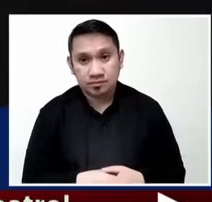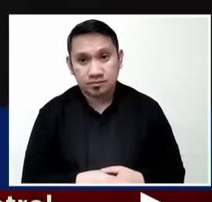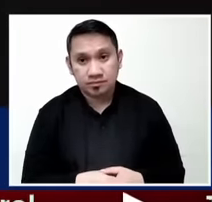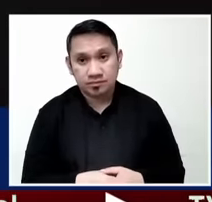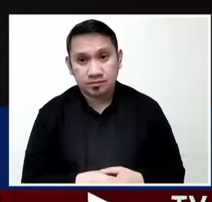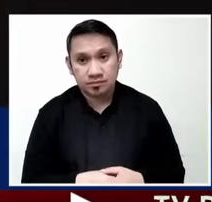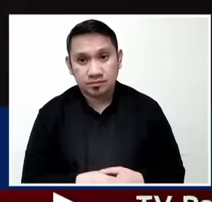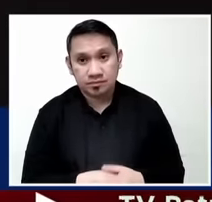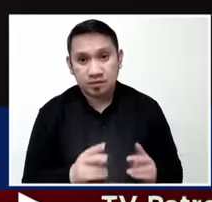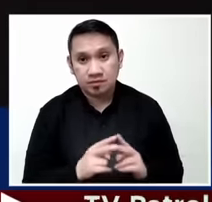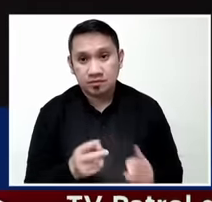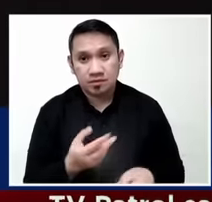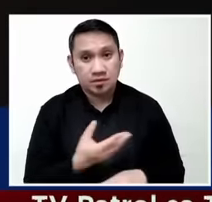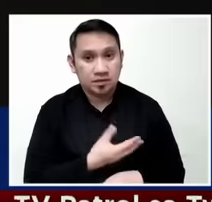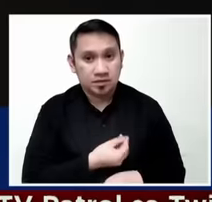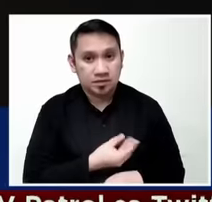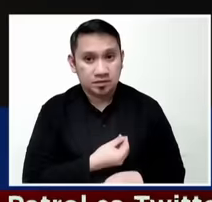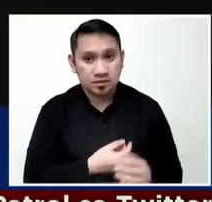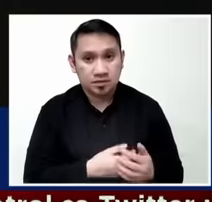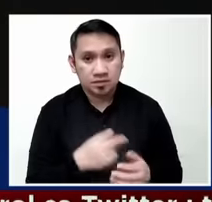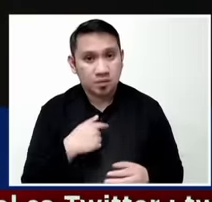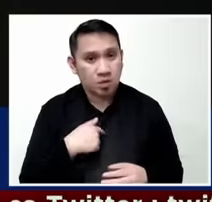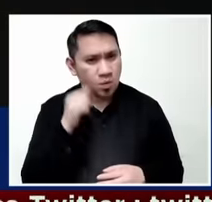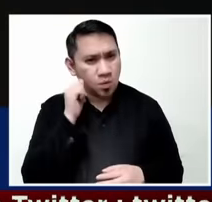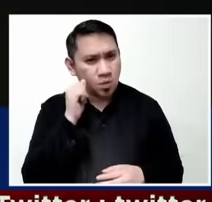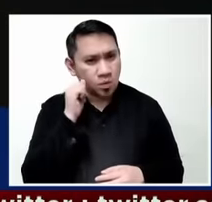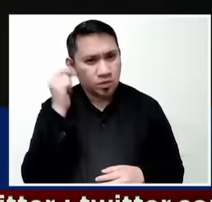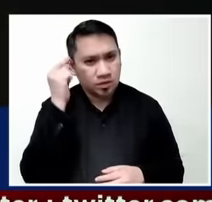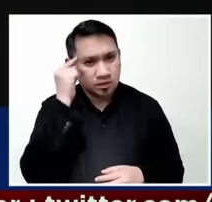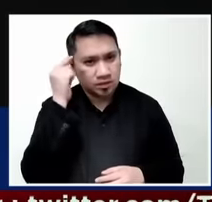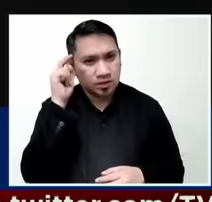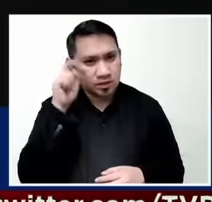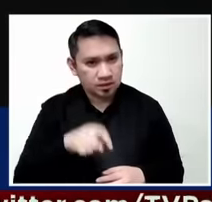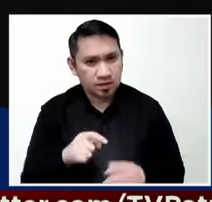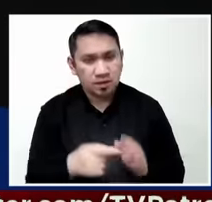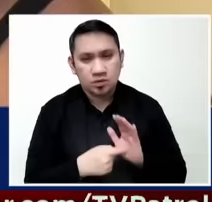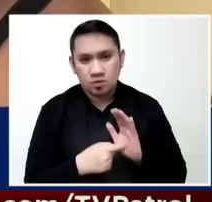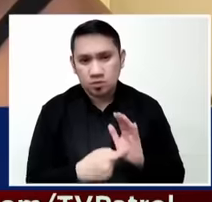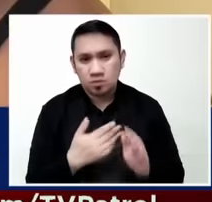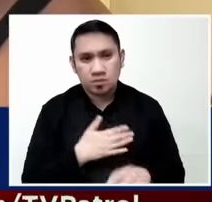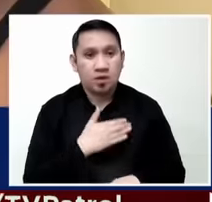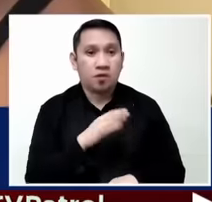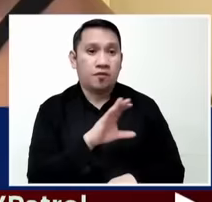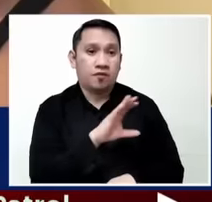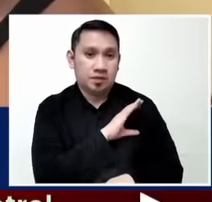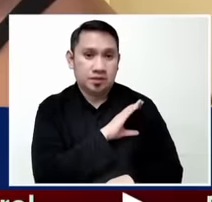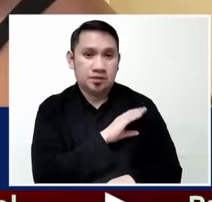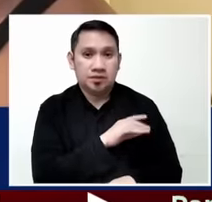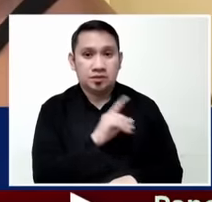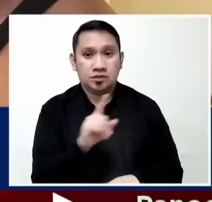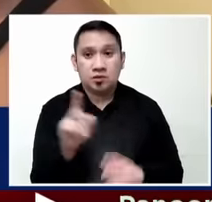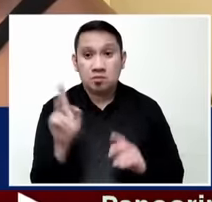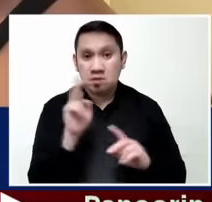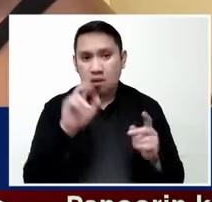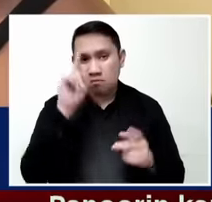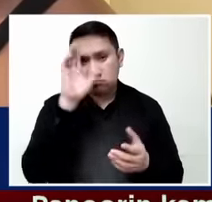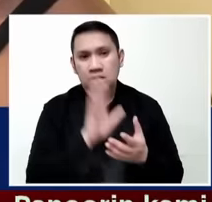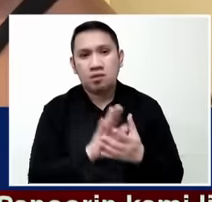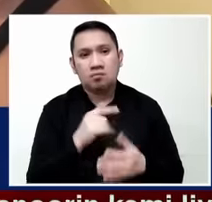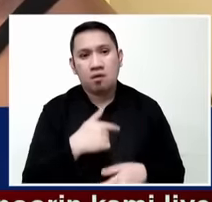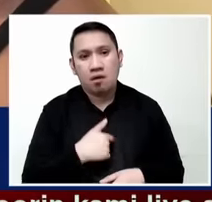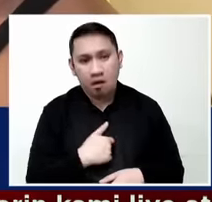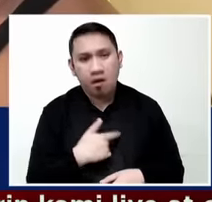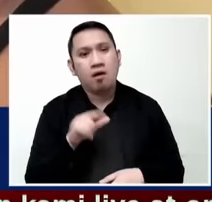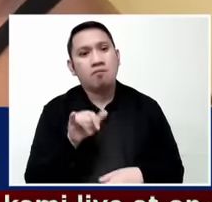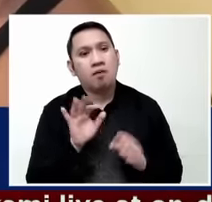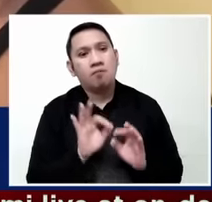Nervous po ako, pero ang lagi kong iniisip, kailangan ko ipakita yung kumpiyansa ko sa sarili para maniwala yung mga tao sa akin na